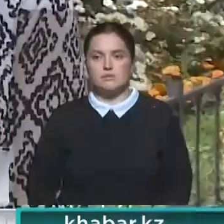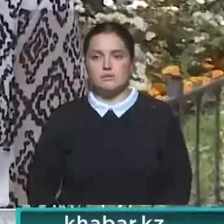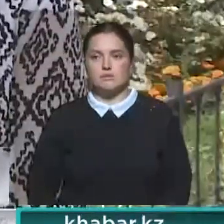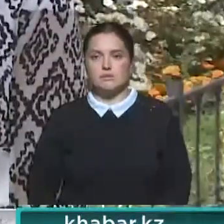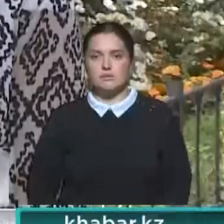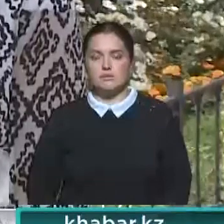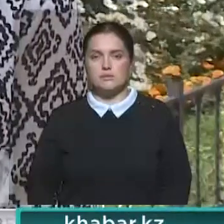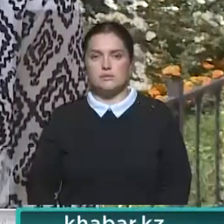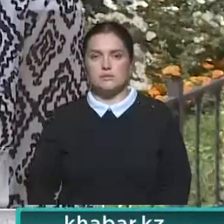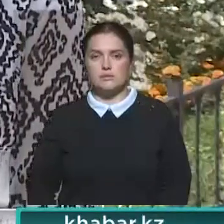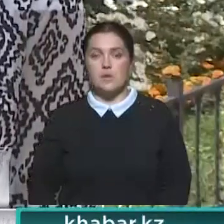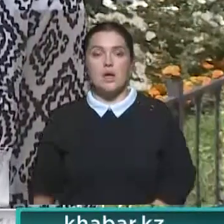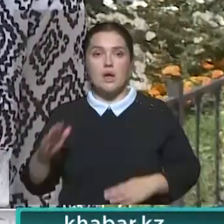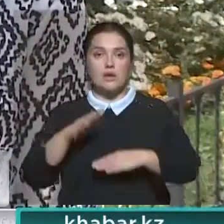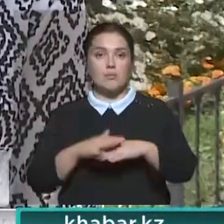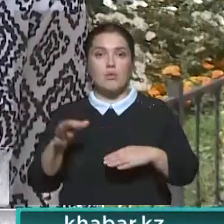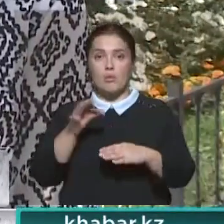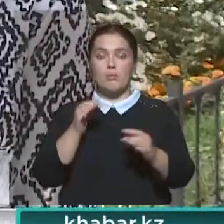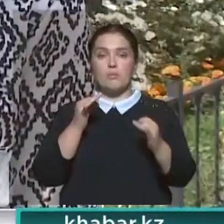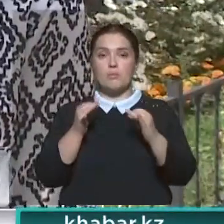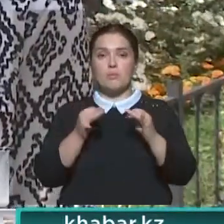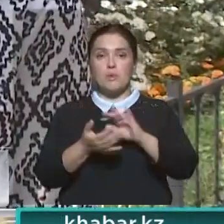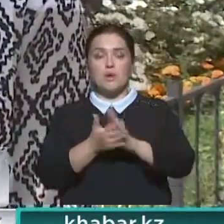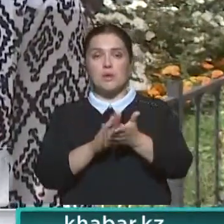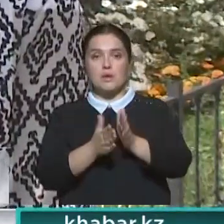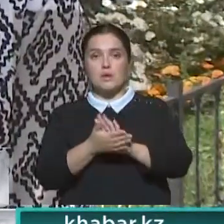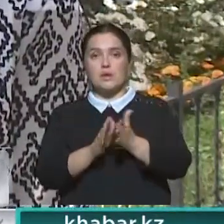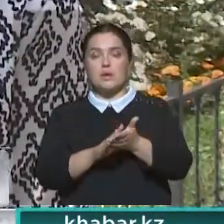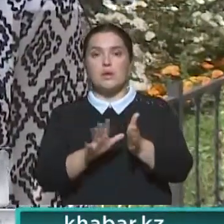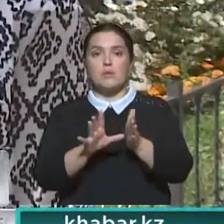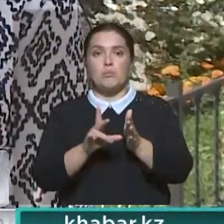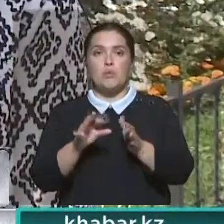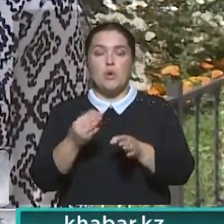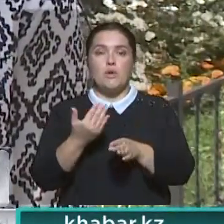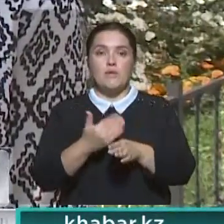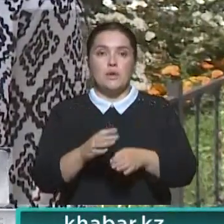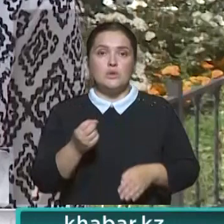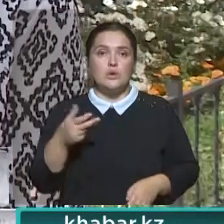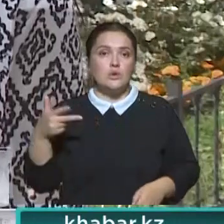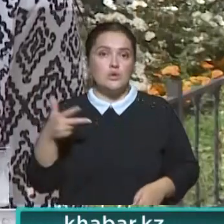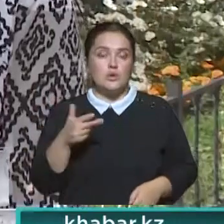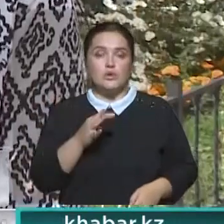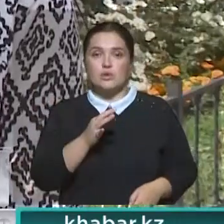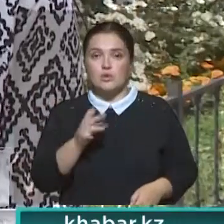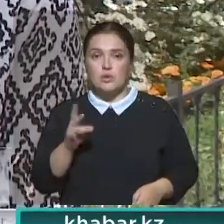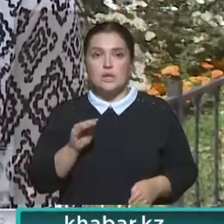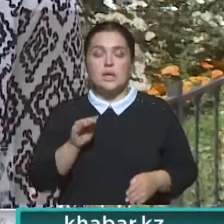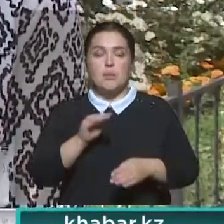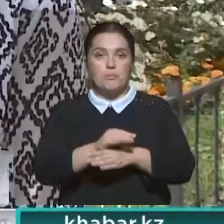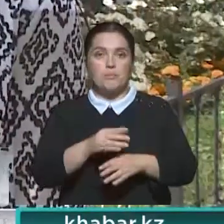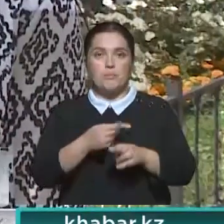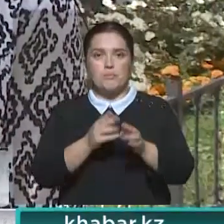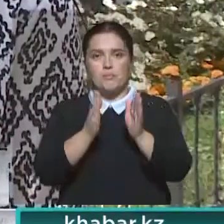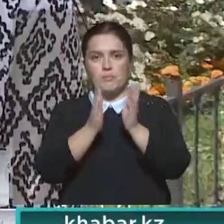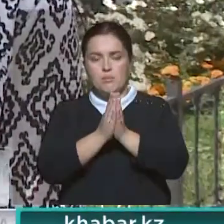В настоящее время Аким области ведет переговоры с Министерством энергетики по выделению еще 3000 тонн топлива дополнительно.